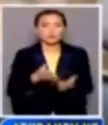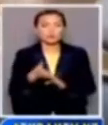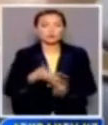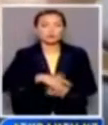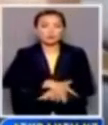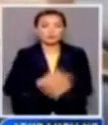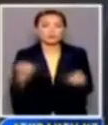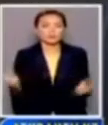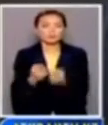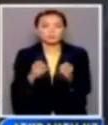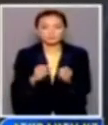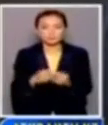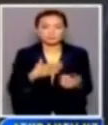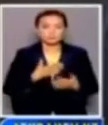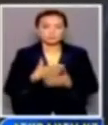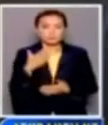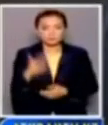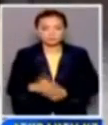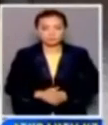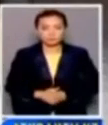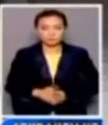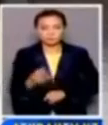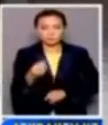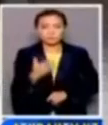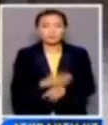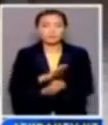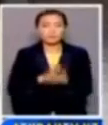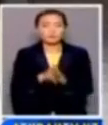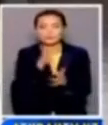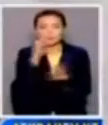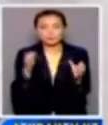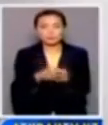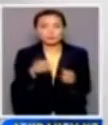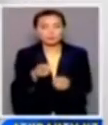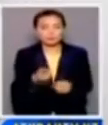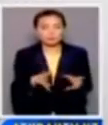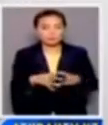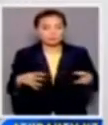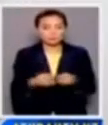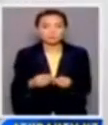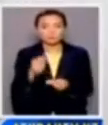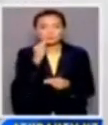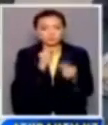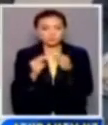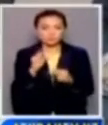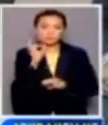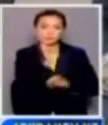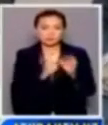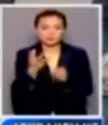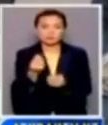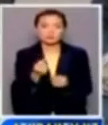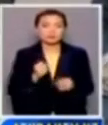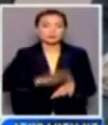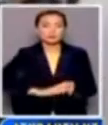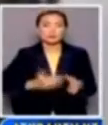да халыққа қолдау көрсетіп белсенді болуған деді. Сондай-ақ төтенше жағдай кезінде мыңнан аса отбасыға азық-түлік, дәрі-дәрмек және